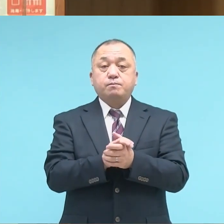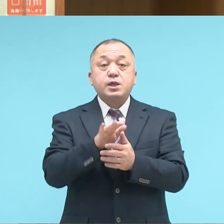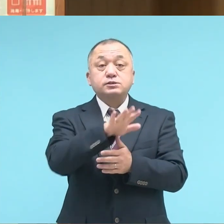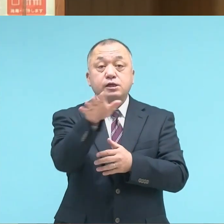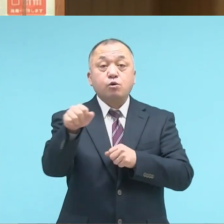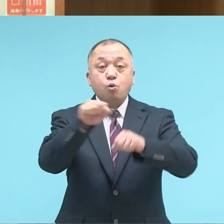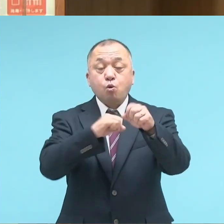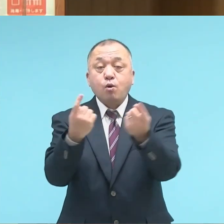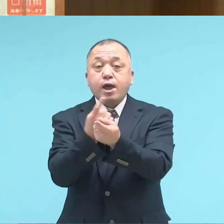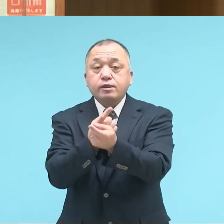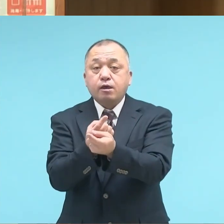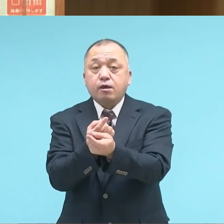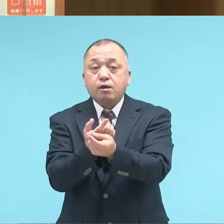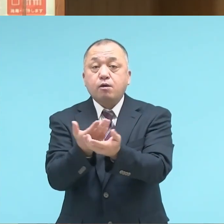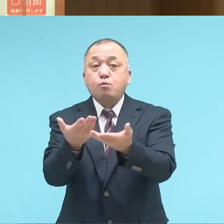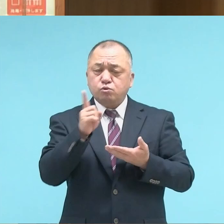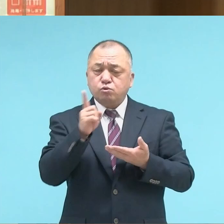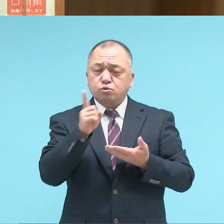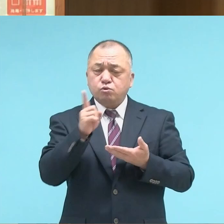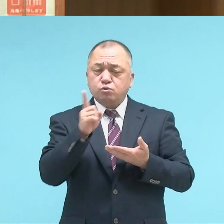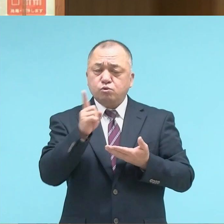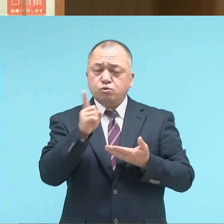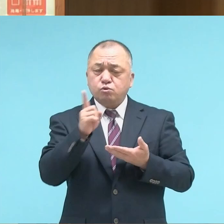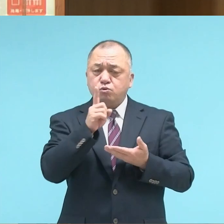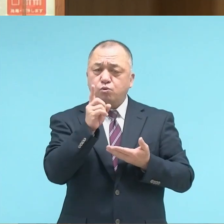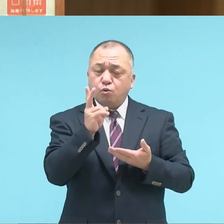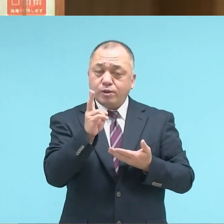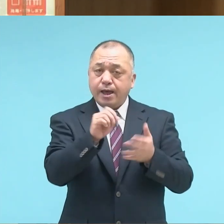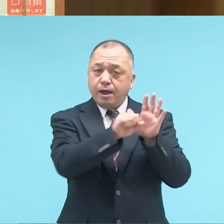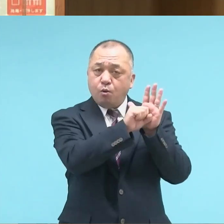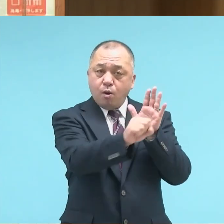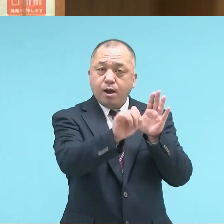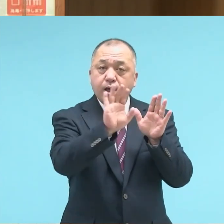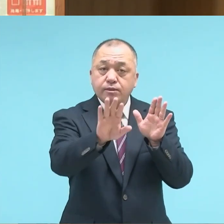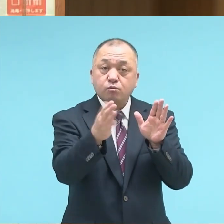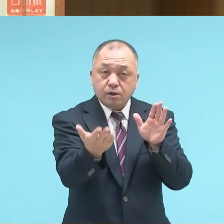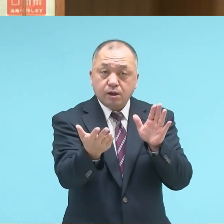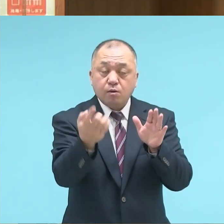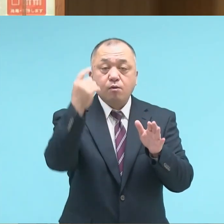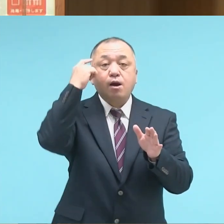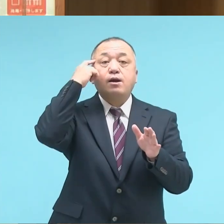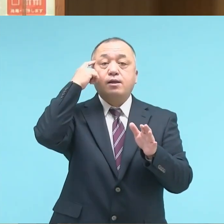がどのような形で反映されたかということも踏まえて